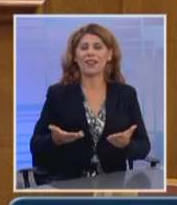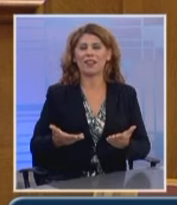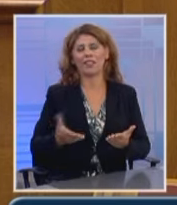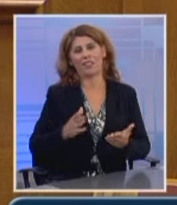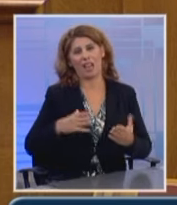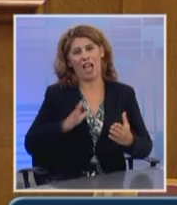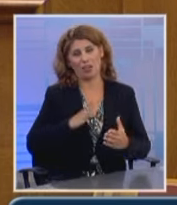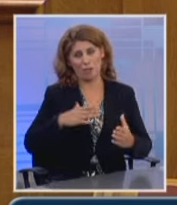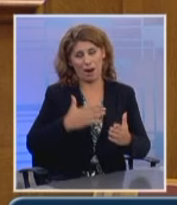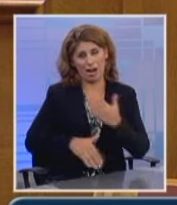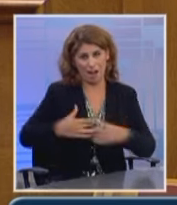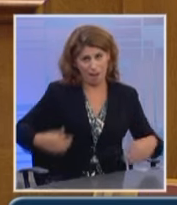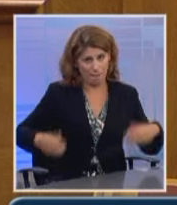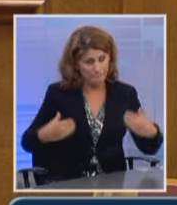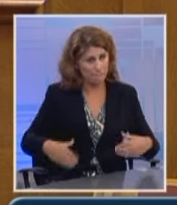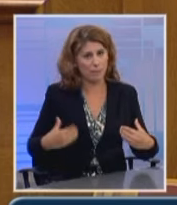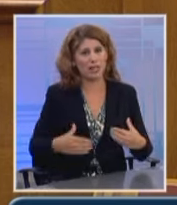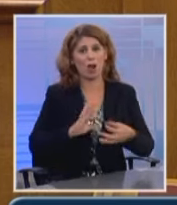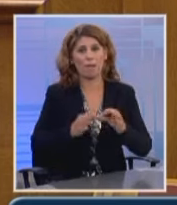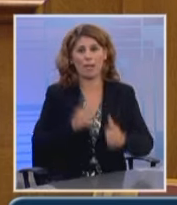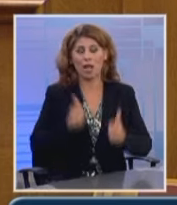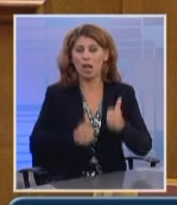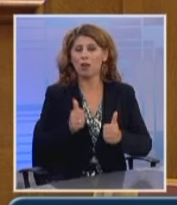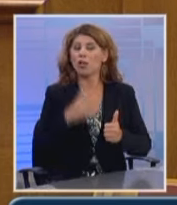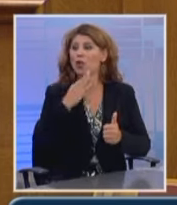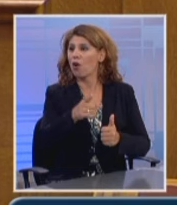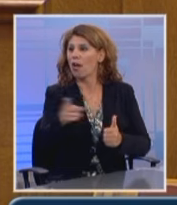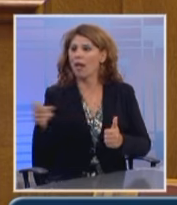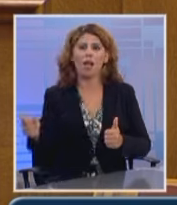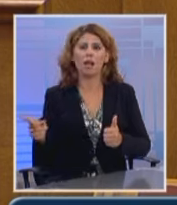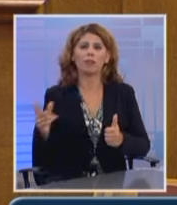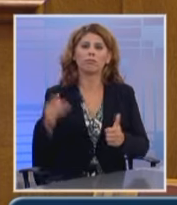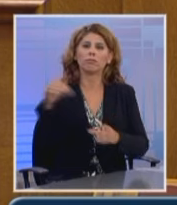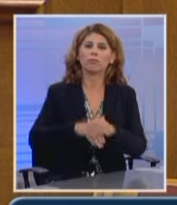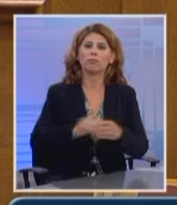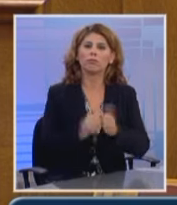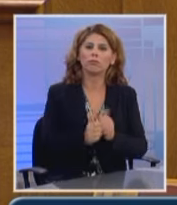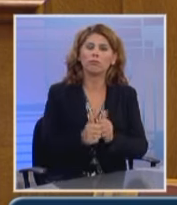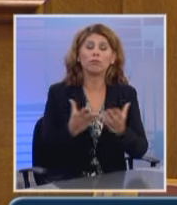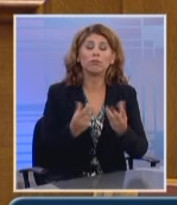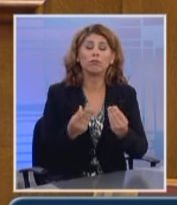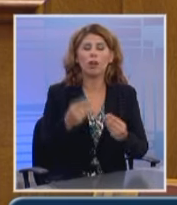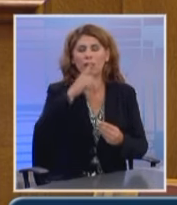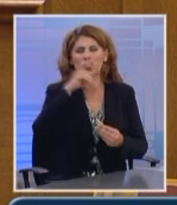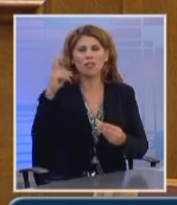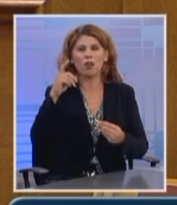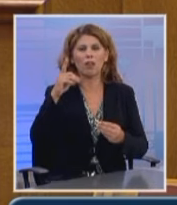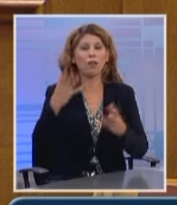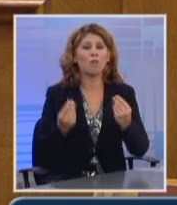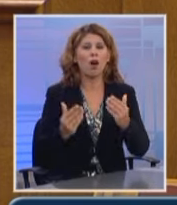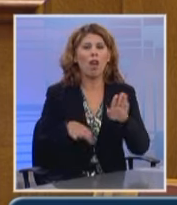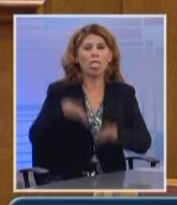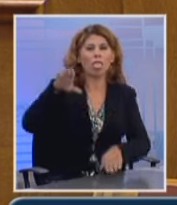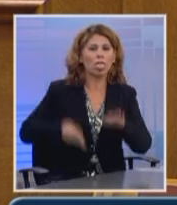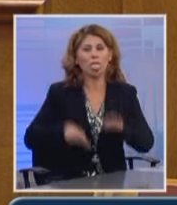βαθιά σημασία, καθώς εσείς αγωνίζεστε και αθλείστε αντιμέτωποι με ιδιαίτερες δυσκολίες και διακρίσεις. Αποτελείτε